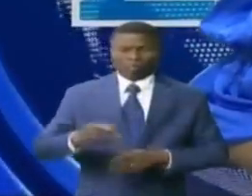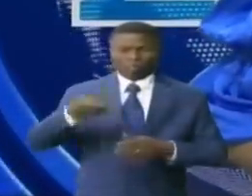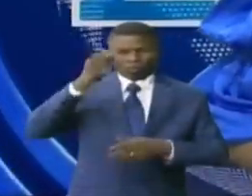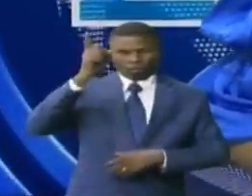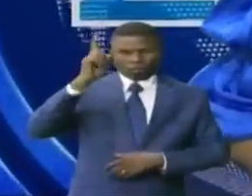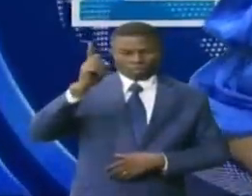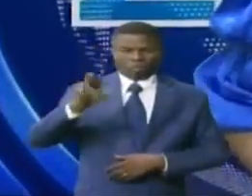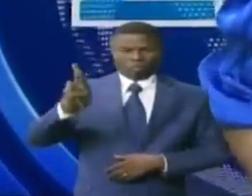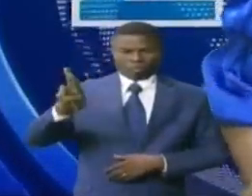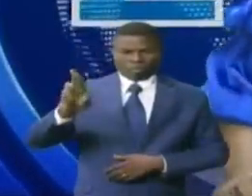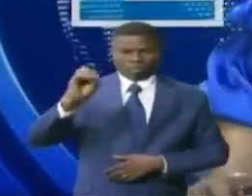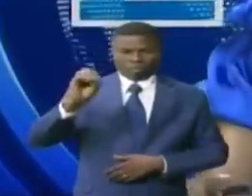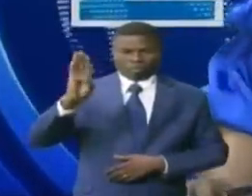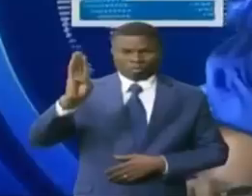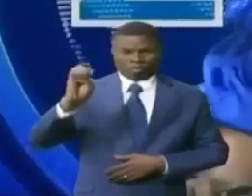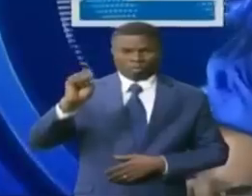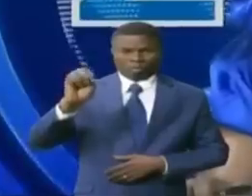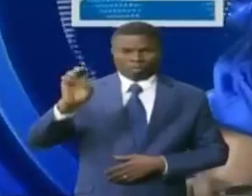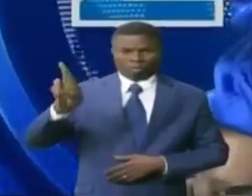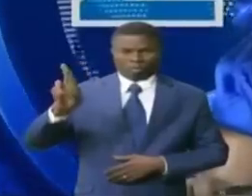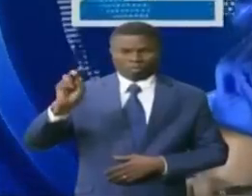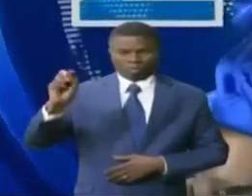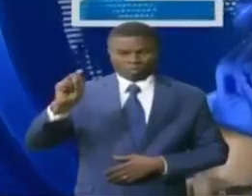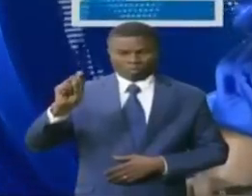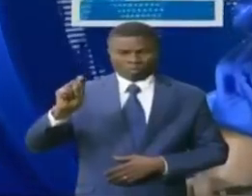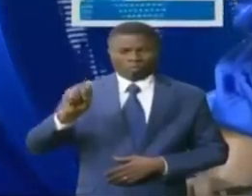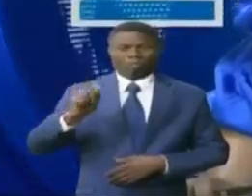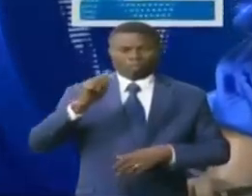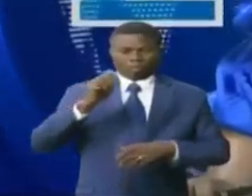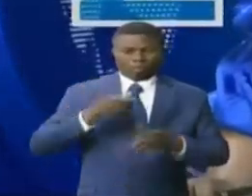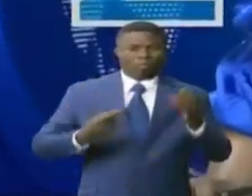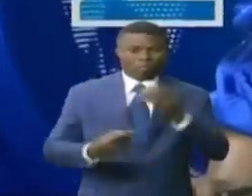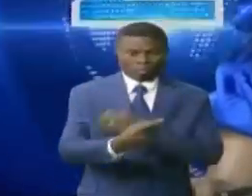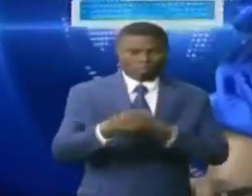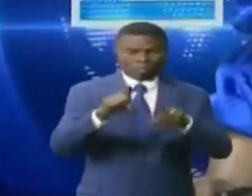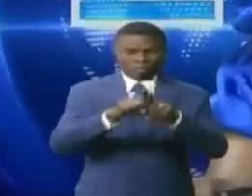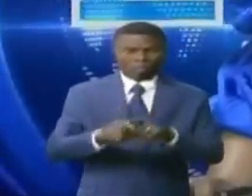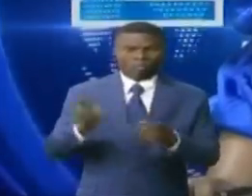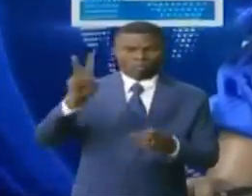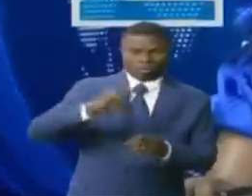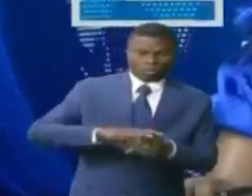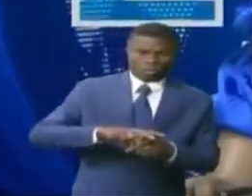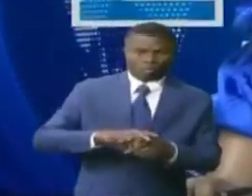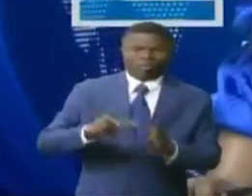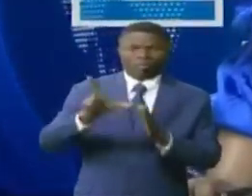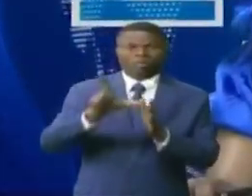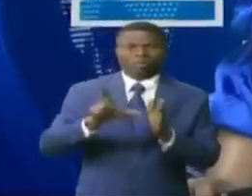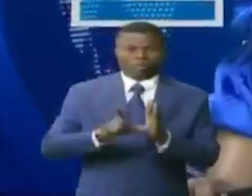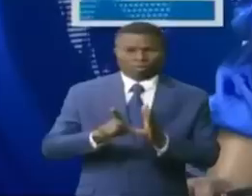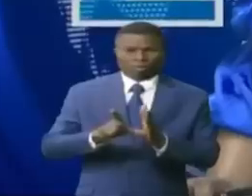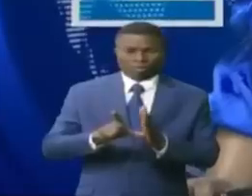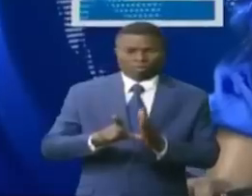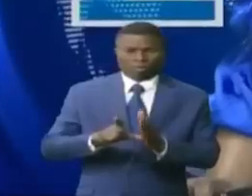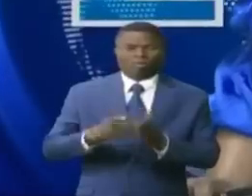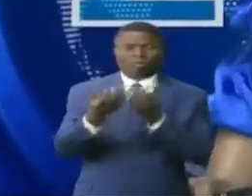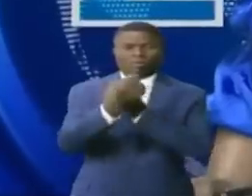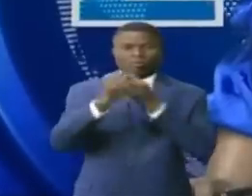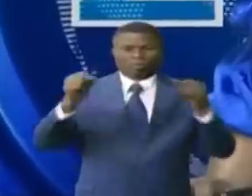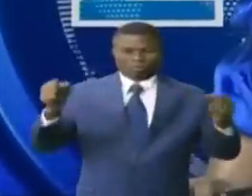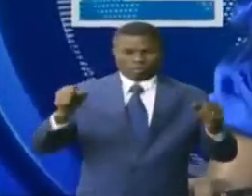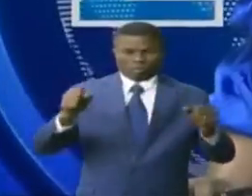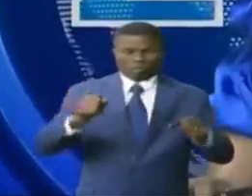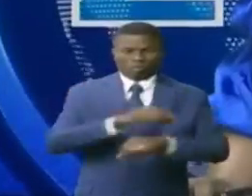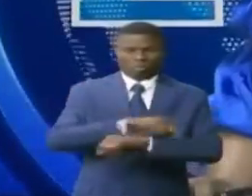Robert Mouchamaliroy, poursuivi et entre autres pour violation des consignes, a été acquitté. La haute